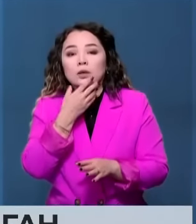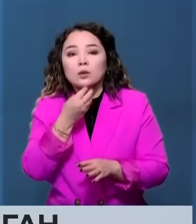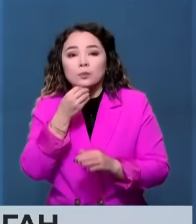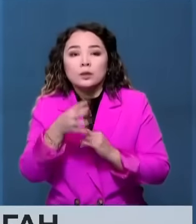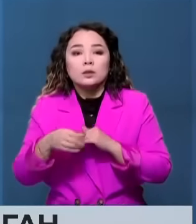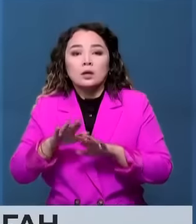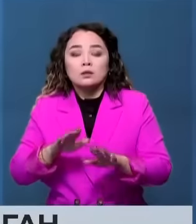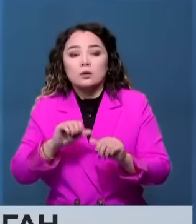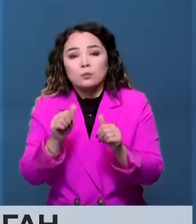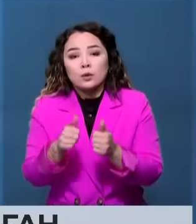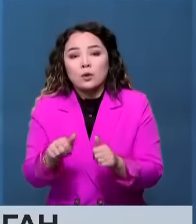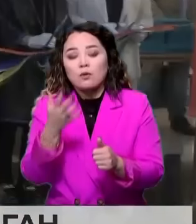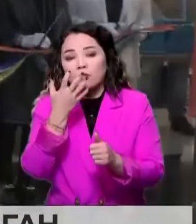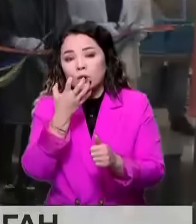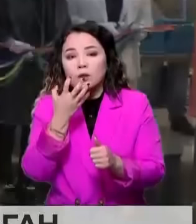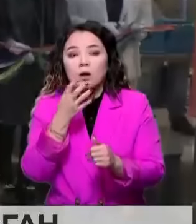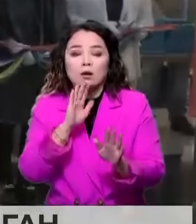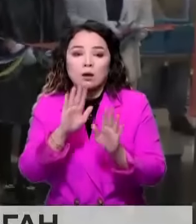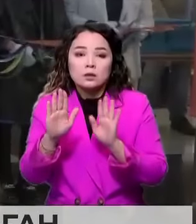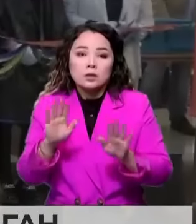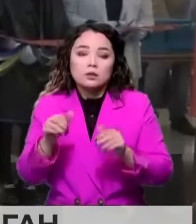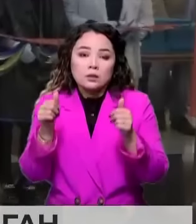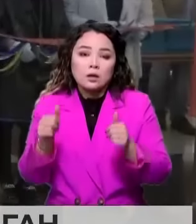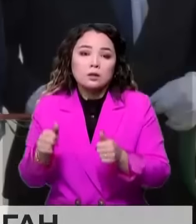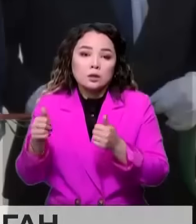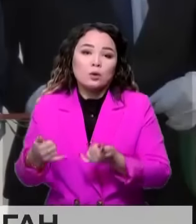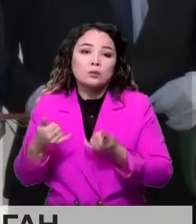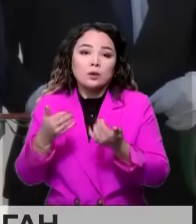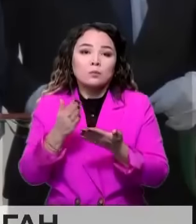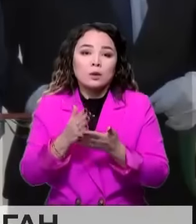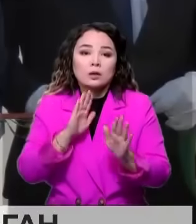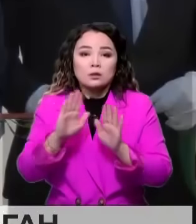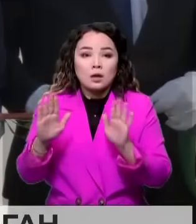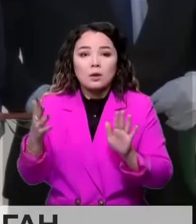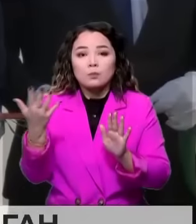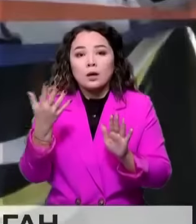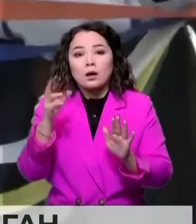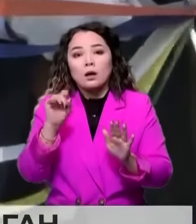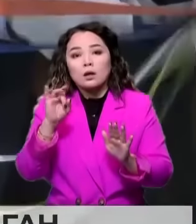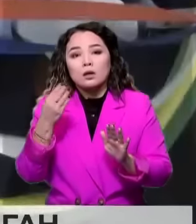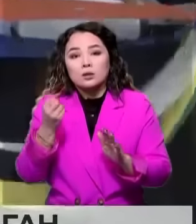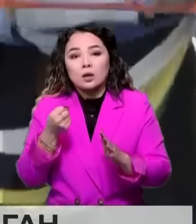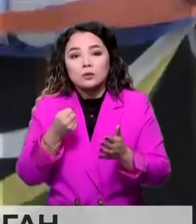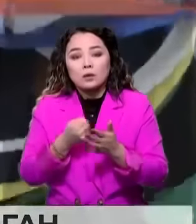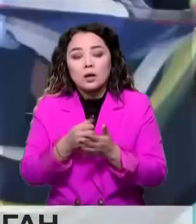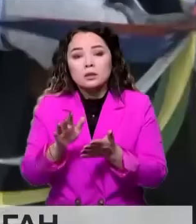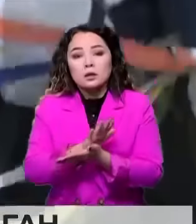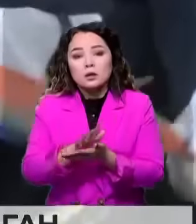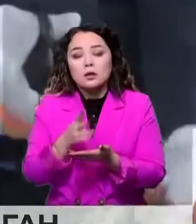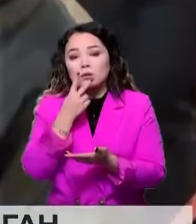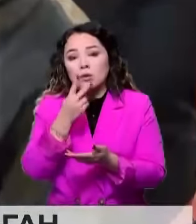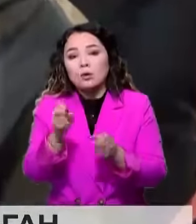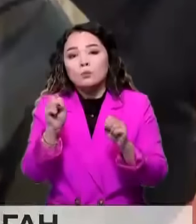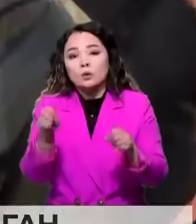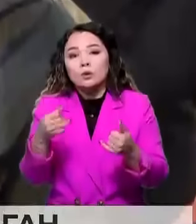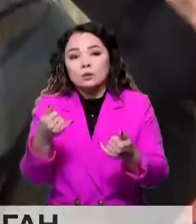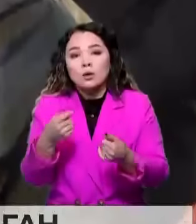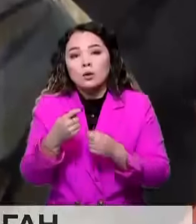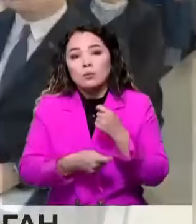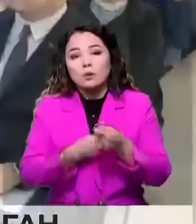жерлері бейнеленген фото, картиналар қойылған. Сеул тұрғындары экспонаттарды 5 қарашаға дейін тегін тамашалай алады.